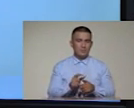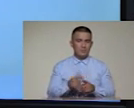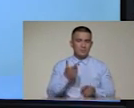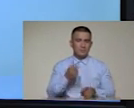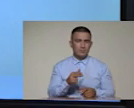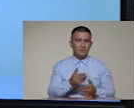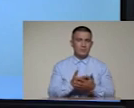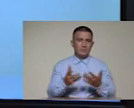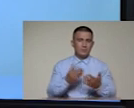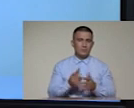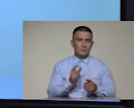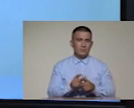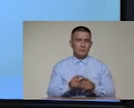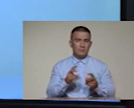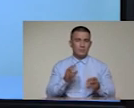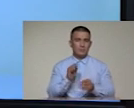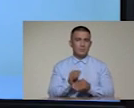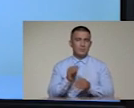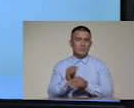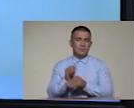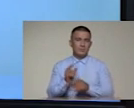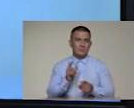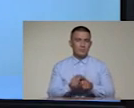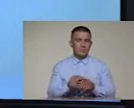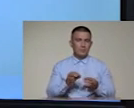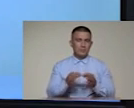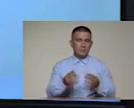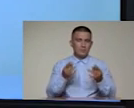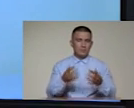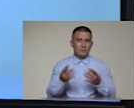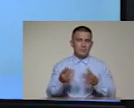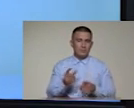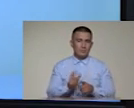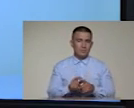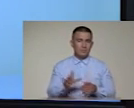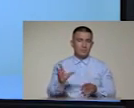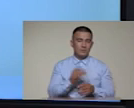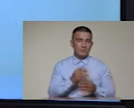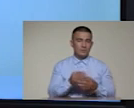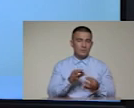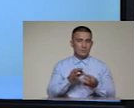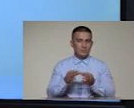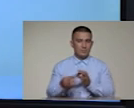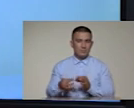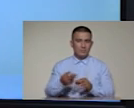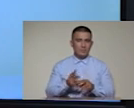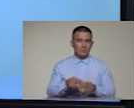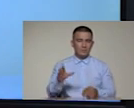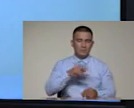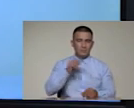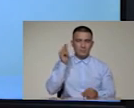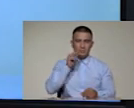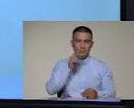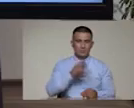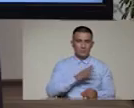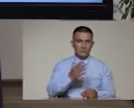tarkibida so'zlarni va qo'shma gap tarkibidagi sodda gaplarni bir-biriga bog'lashini siz o'rgangansiz.